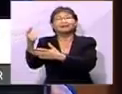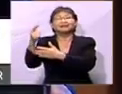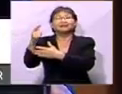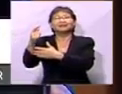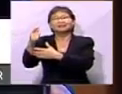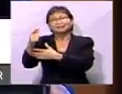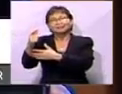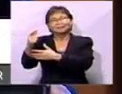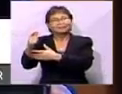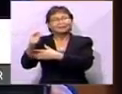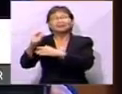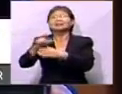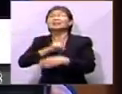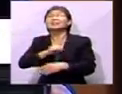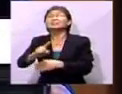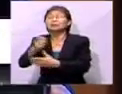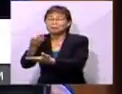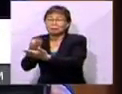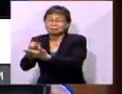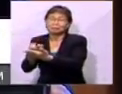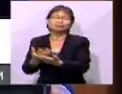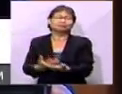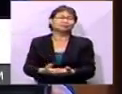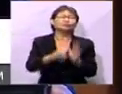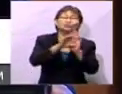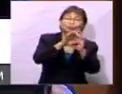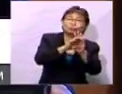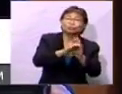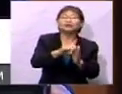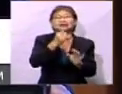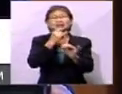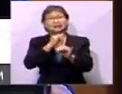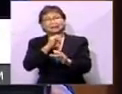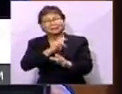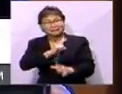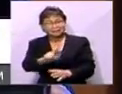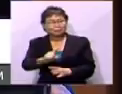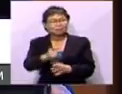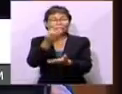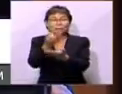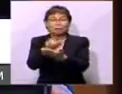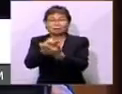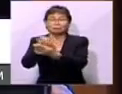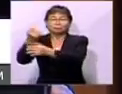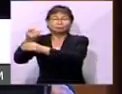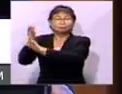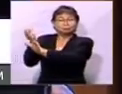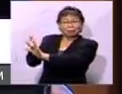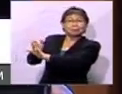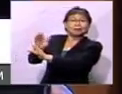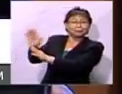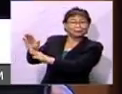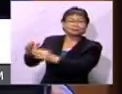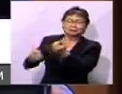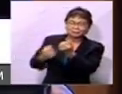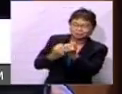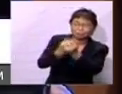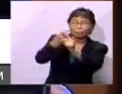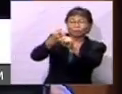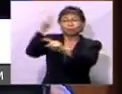instance, Islamic financial institutions, potentially with the support of